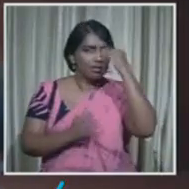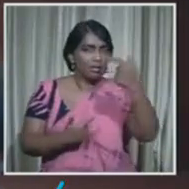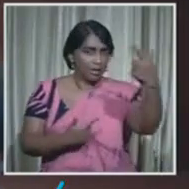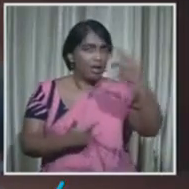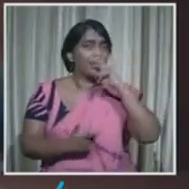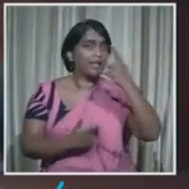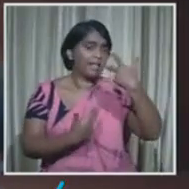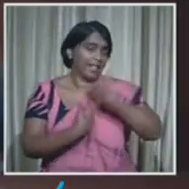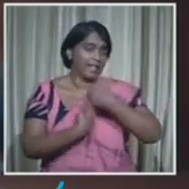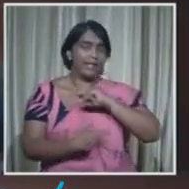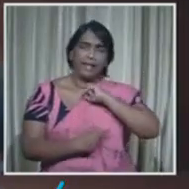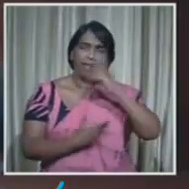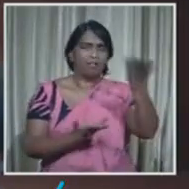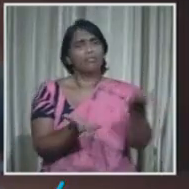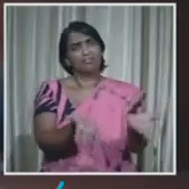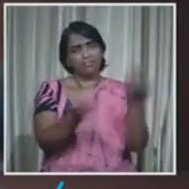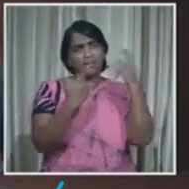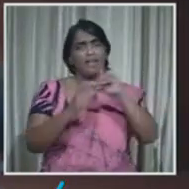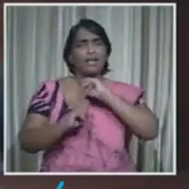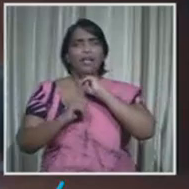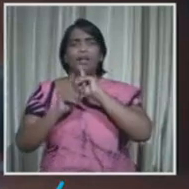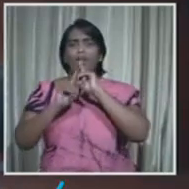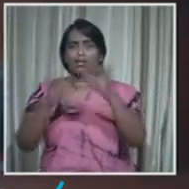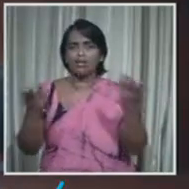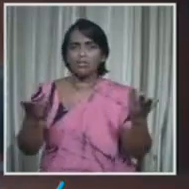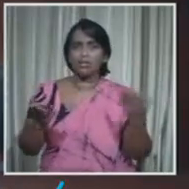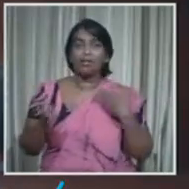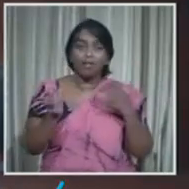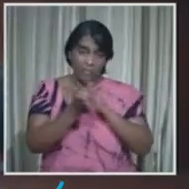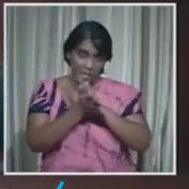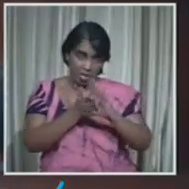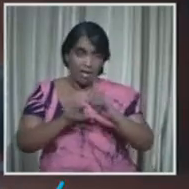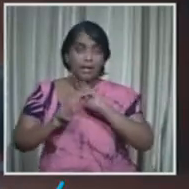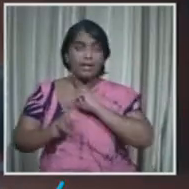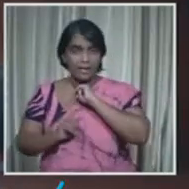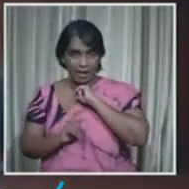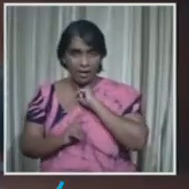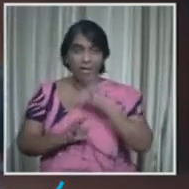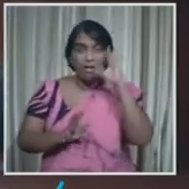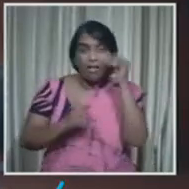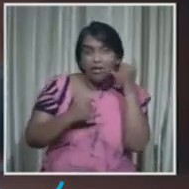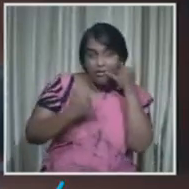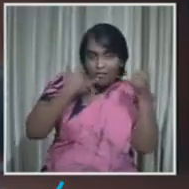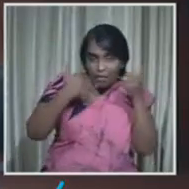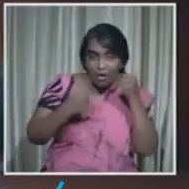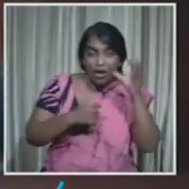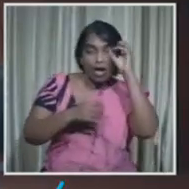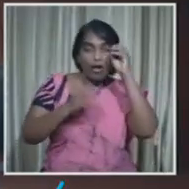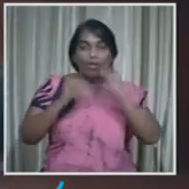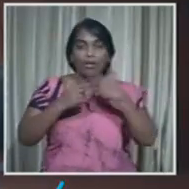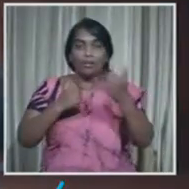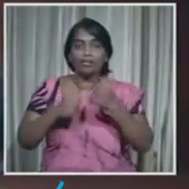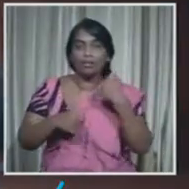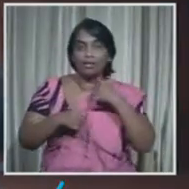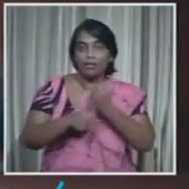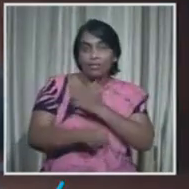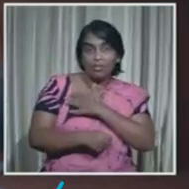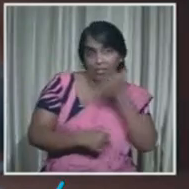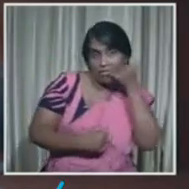ना कार्ड का ऐगान ने मैं साम इंगिन ना इट द रेटर रेटर कॉल करना इट द उधे एलियट ने कारी घोटा बिटे कता करने